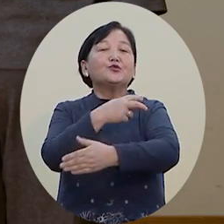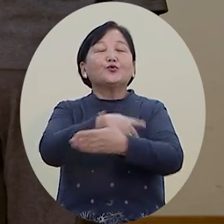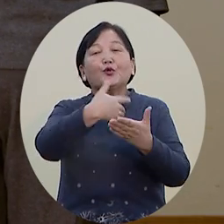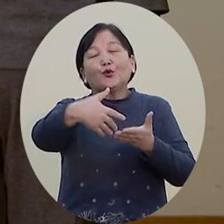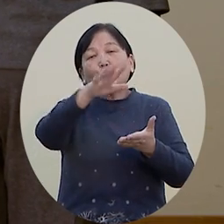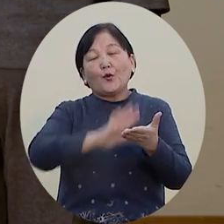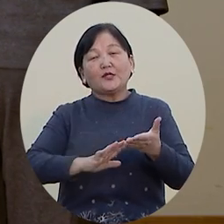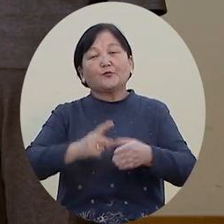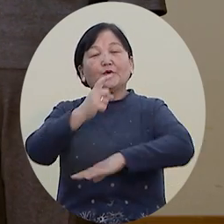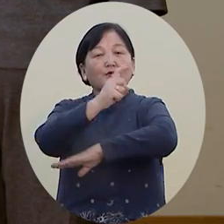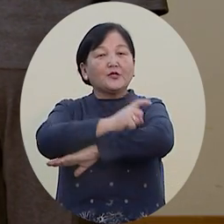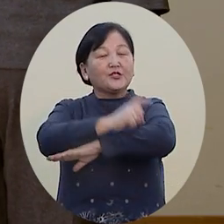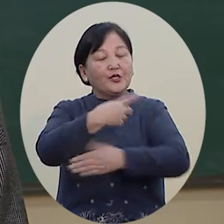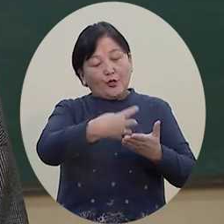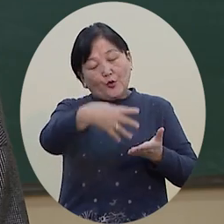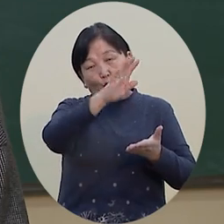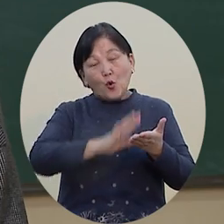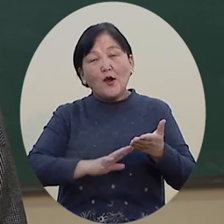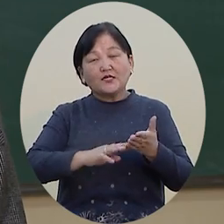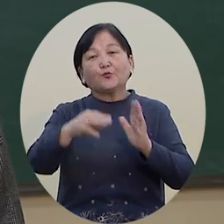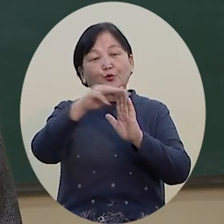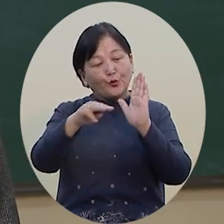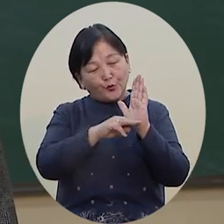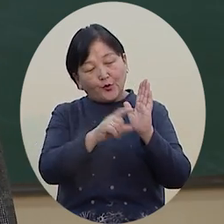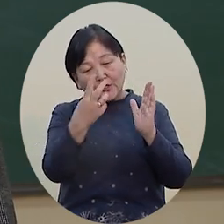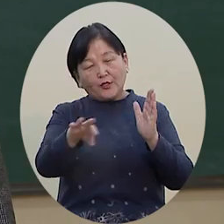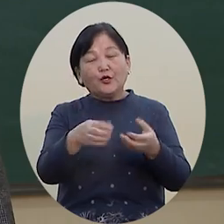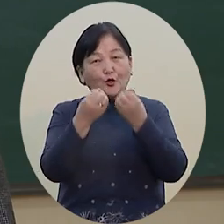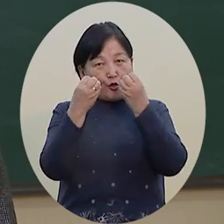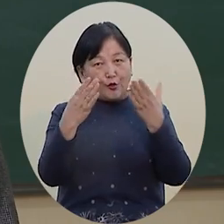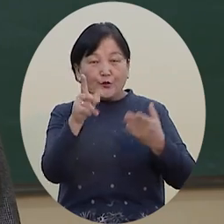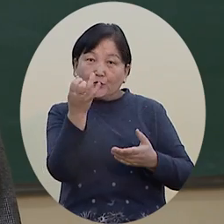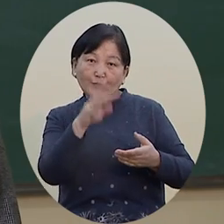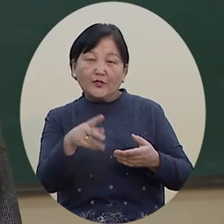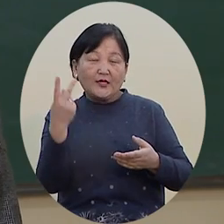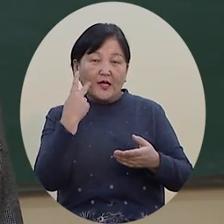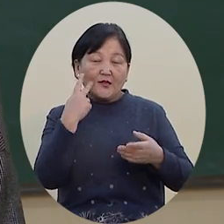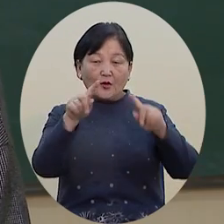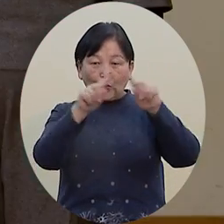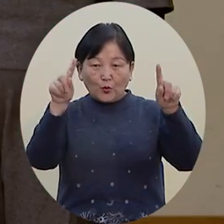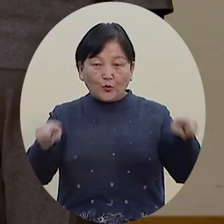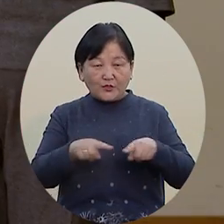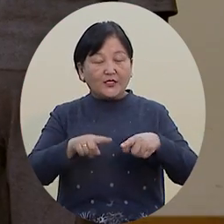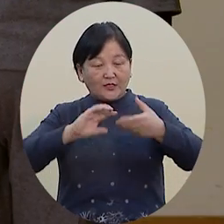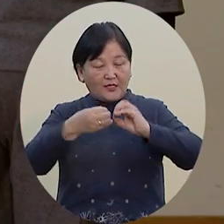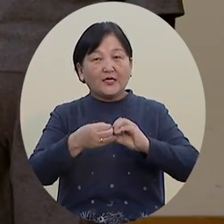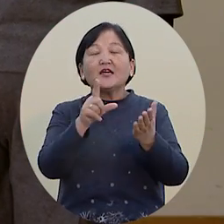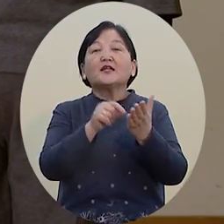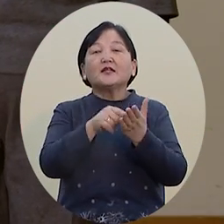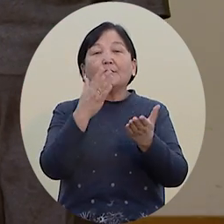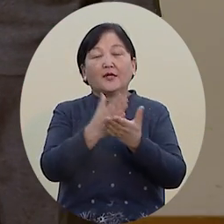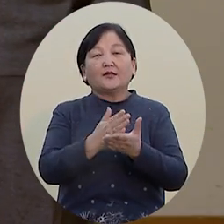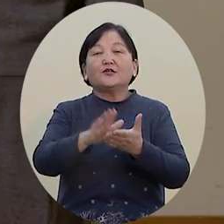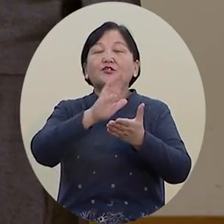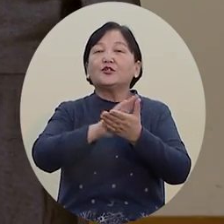хичээлийн хуваар, тэгээд төлөвлөгөө гих мэтлэн. Тэгвэл энийг бүдээрээ даван туулъя. За ингээд шинэ